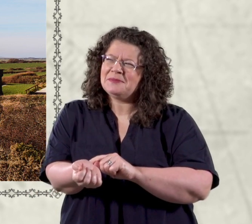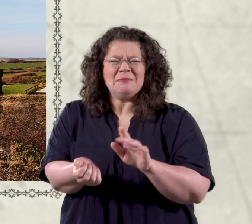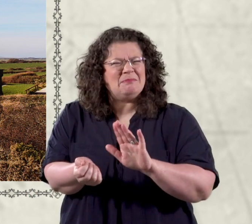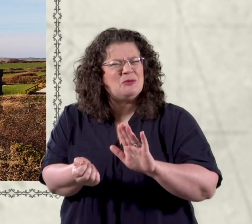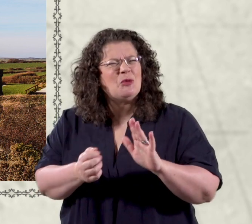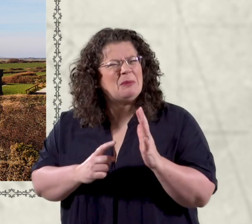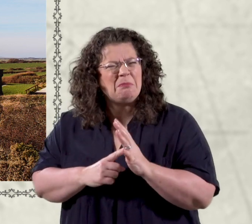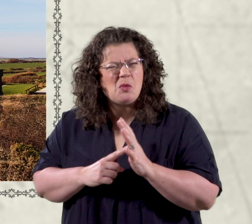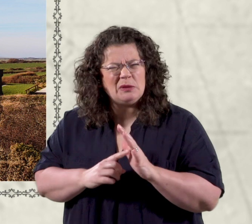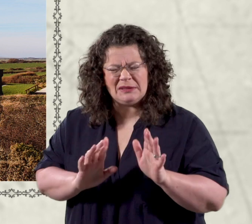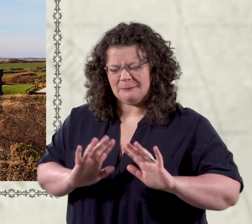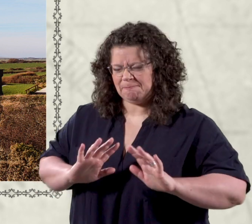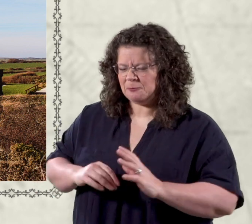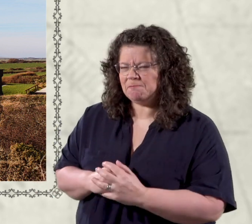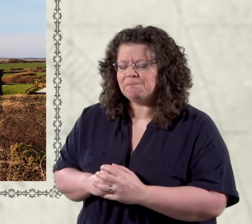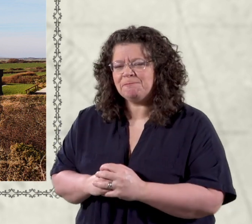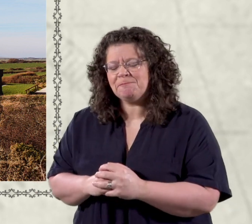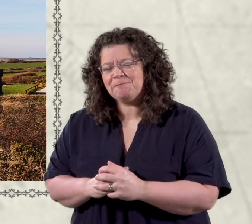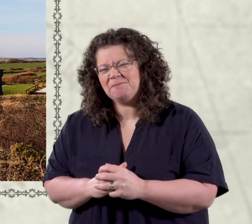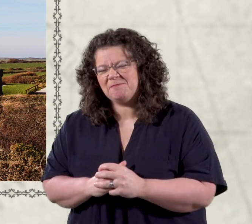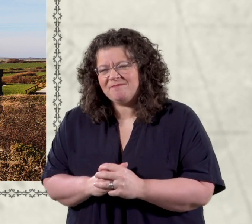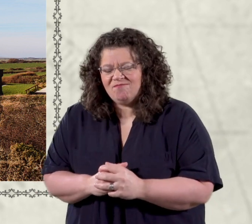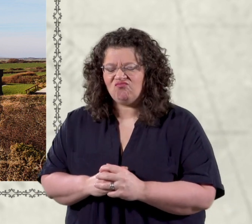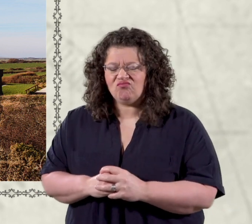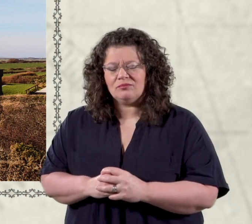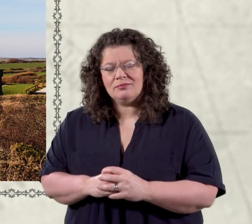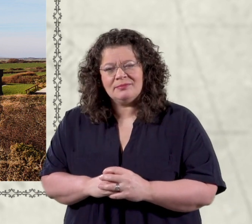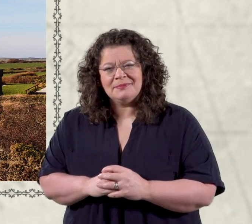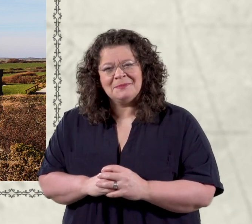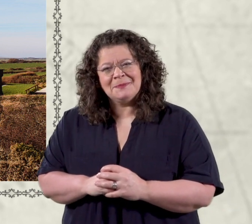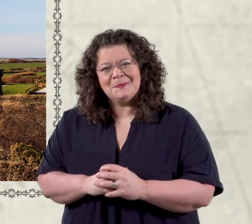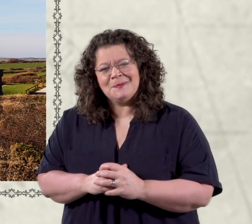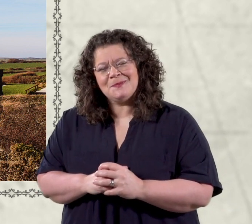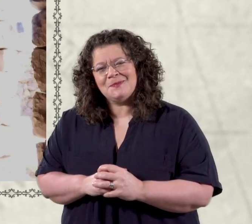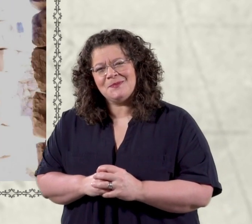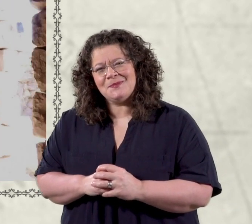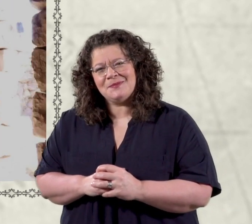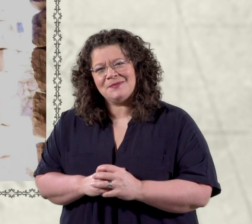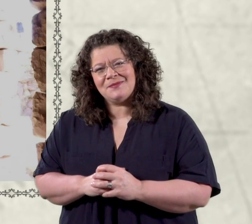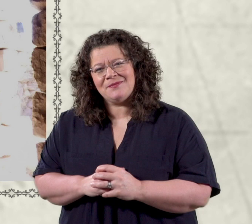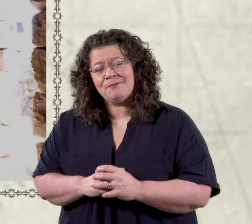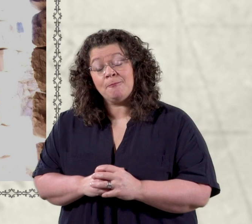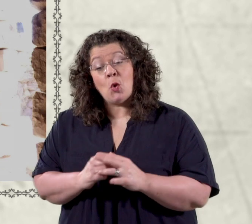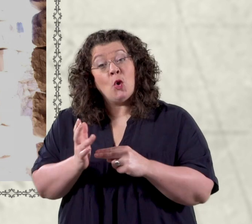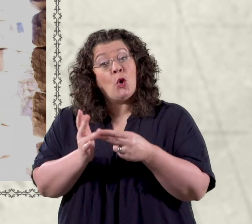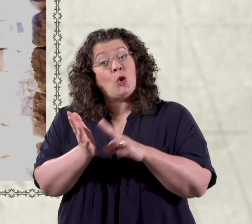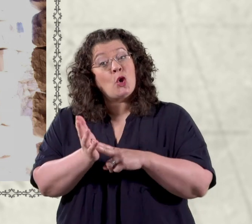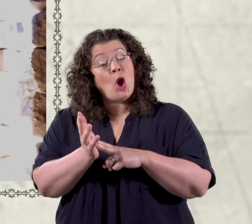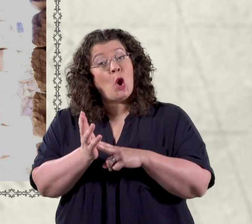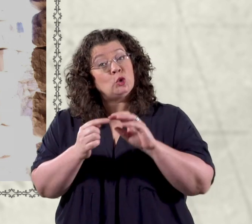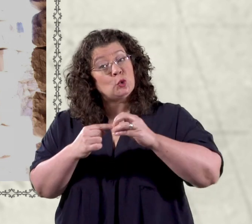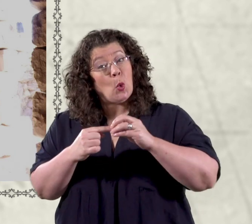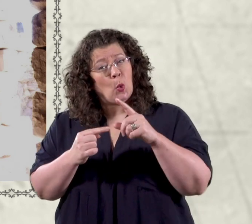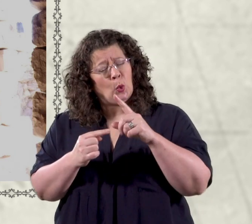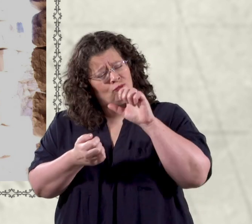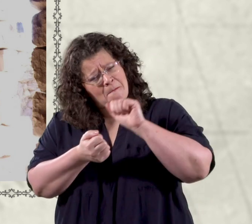gweld. Dim bod pethau felly'n bwysig o gwbl, wrth gwrs. Ie, Carreg